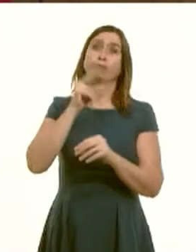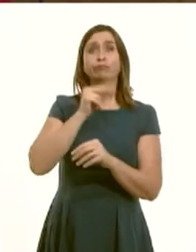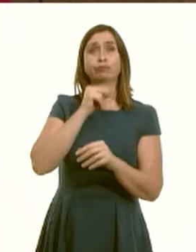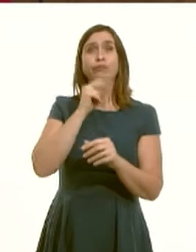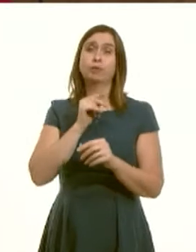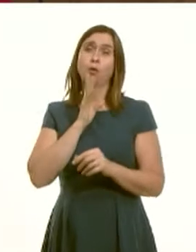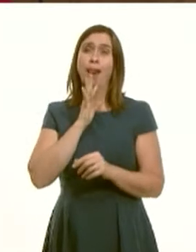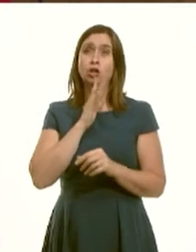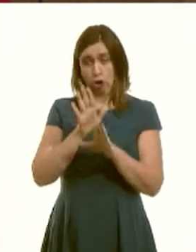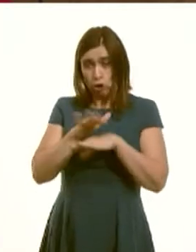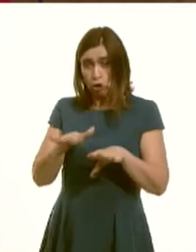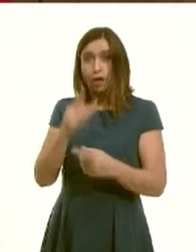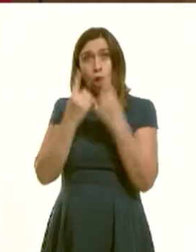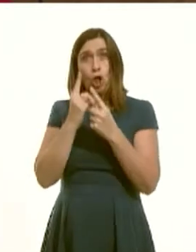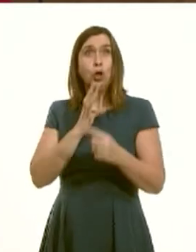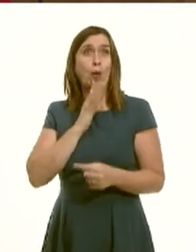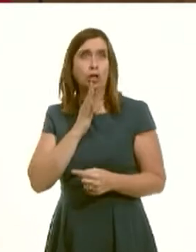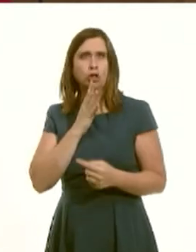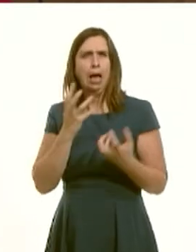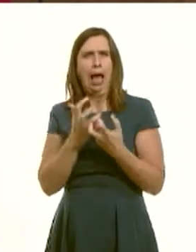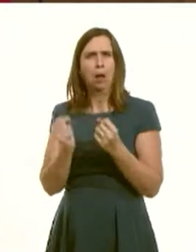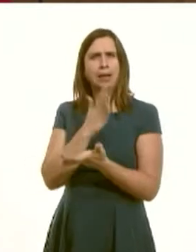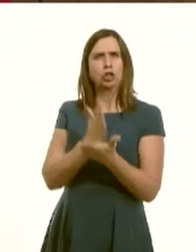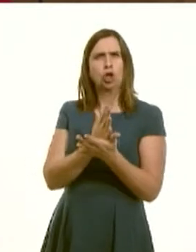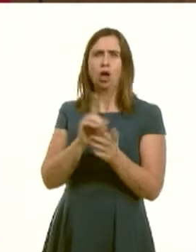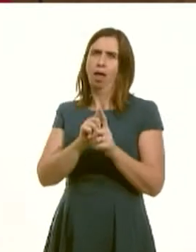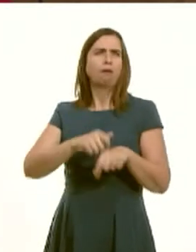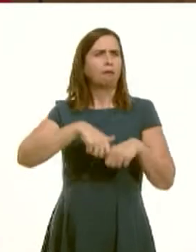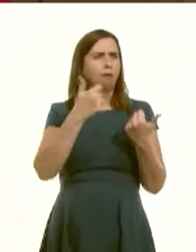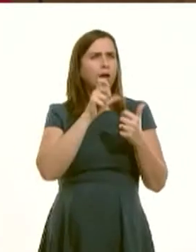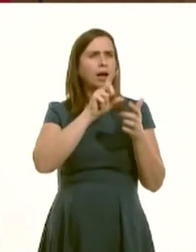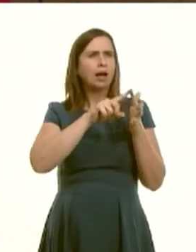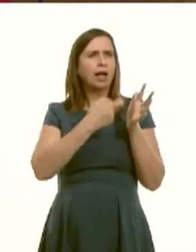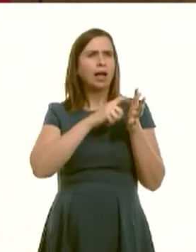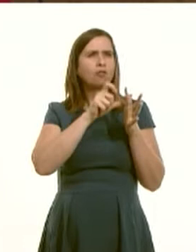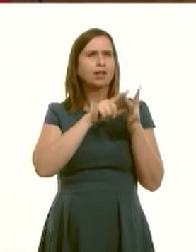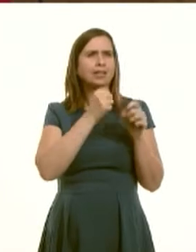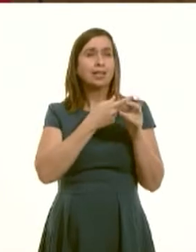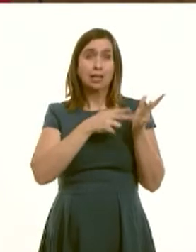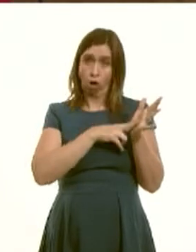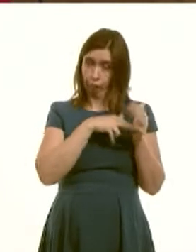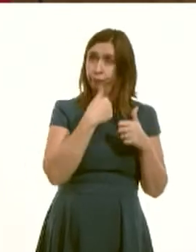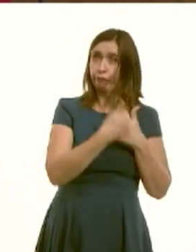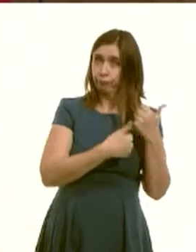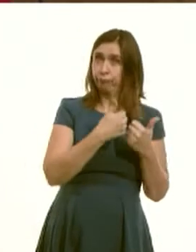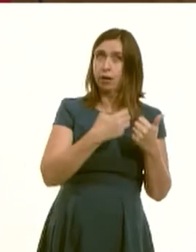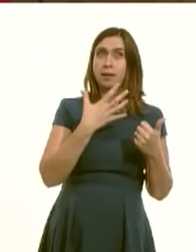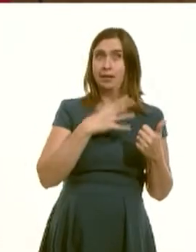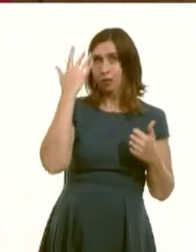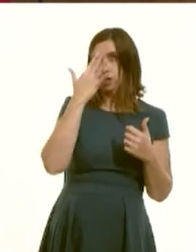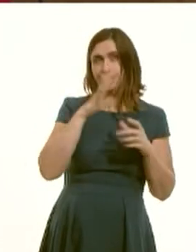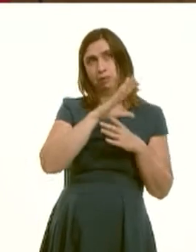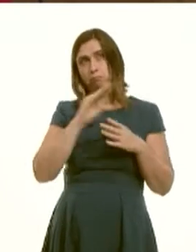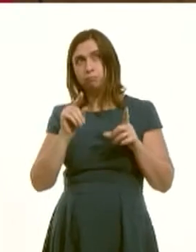gweld canlyniadau da yng Ngheredigion a phwysau dros ben bod awdur eraill yng Nghymru yn ystyried yr un proses. Ond dyw'r system cynllunio